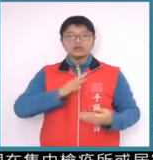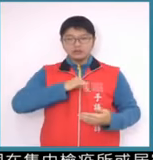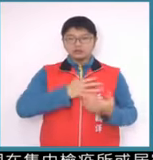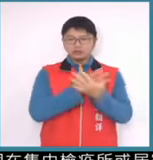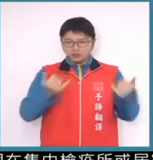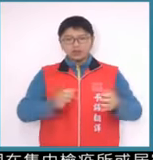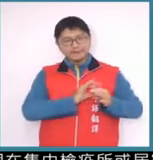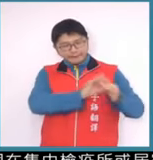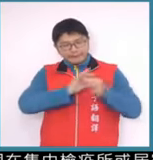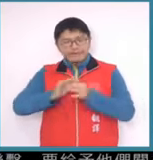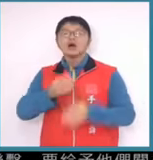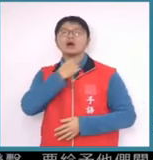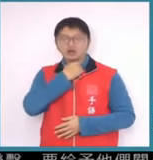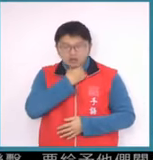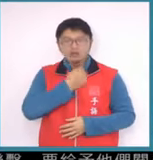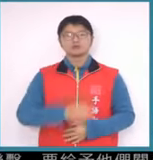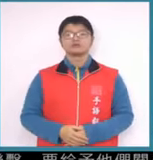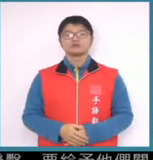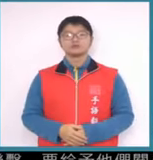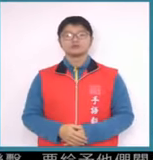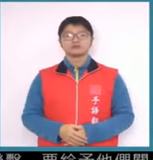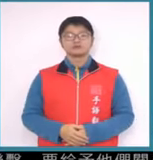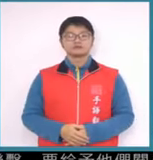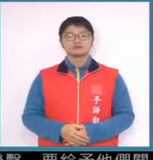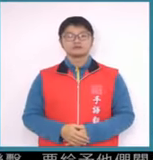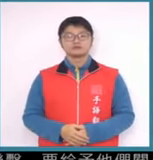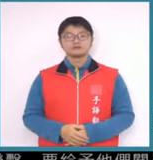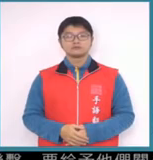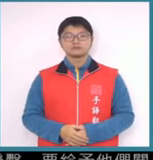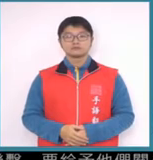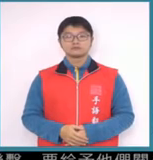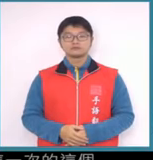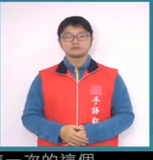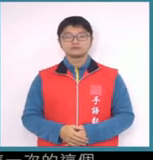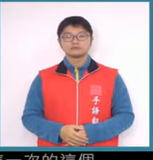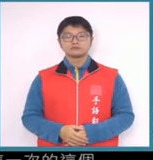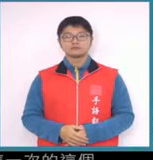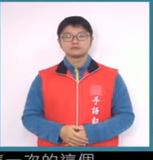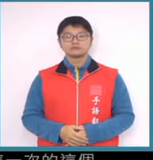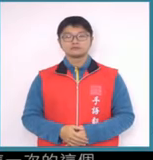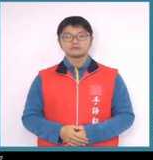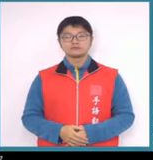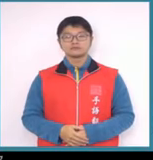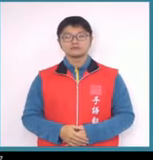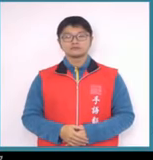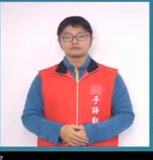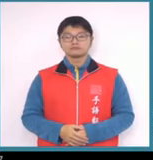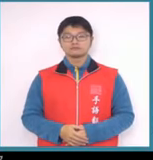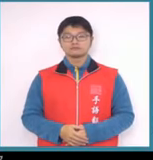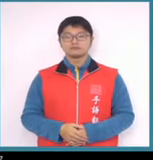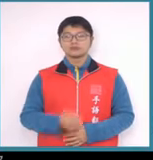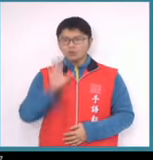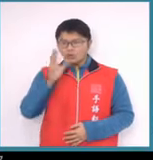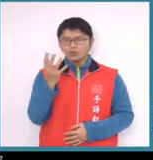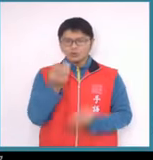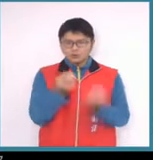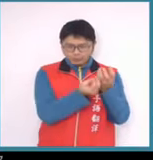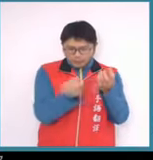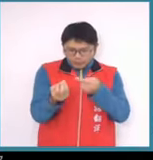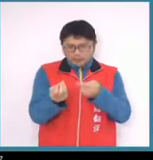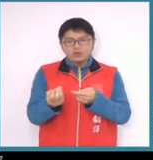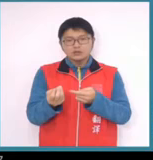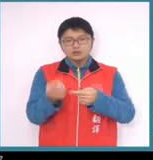那这一次 有部分送医院，部分轻